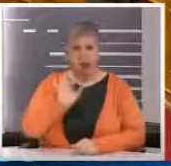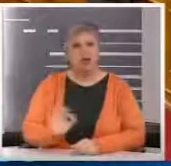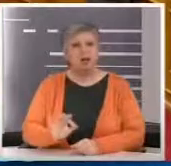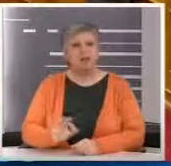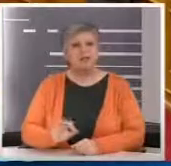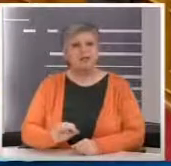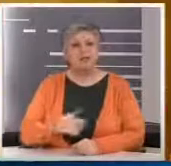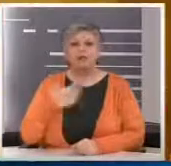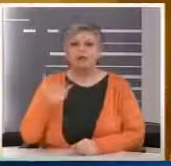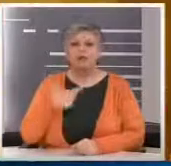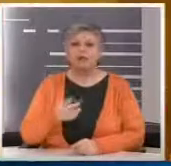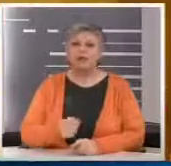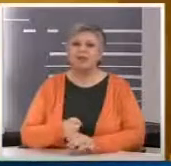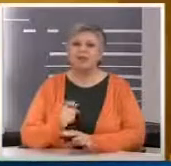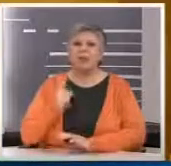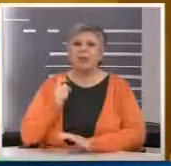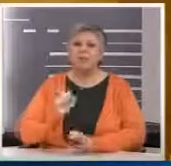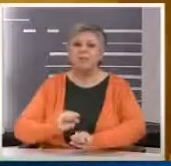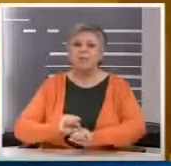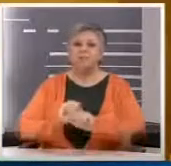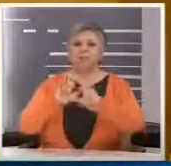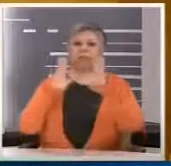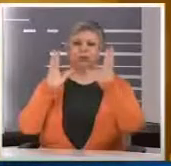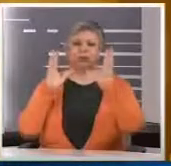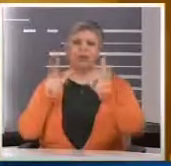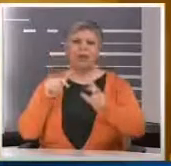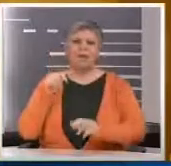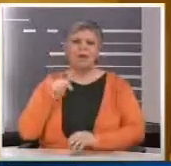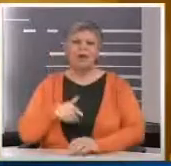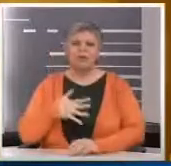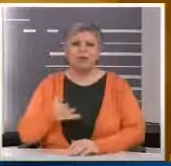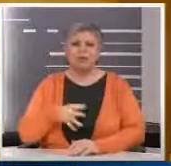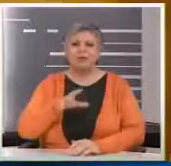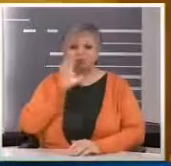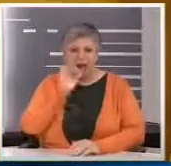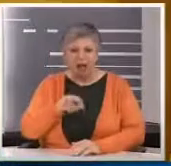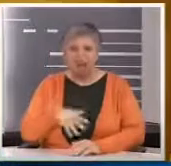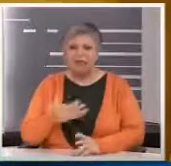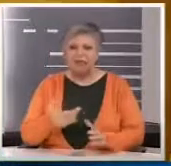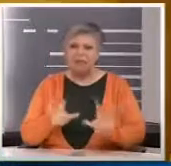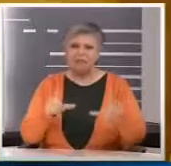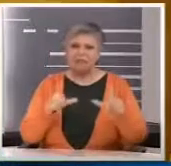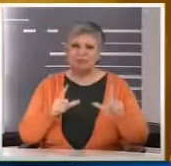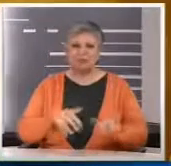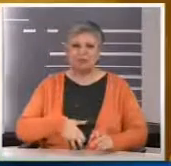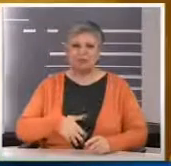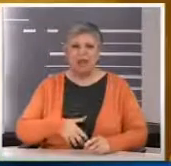για μία φωτοβολίδα, θα έλεγα τραγικά τραγελαφική,